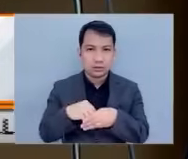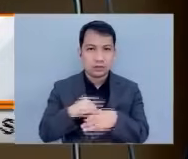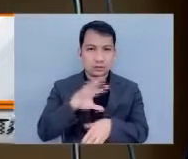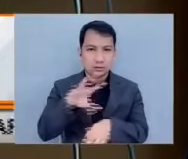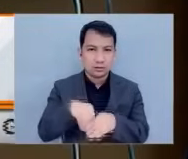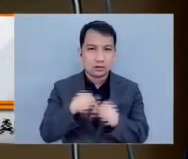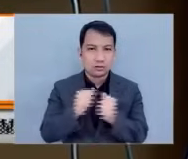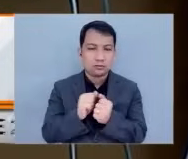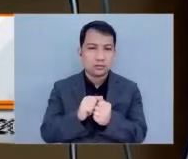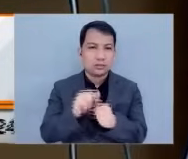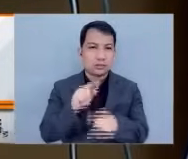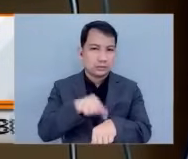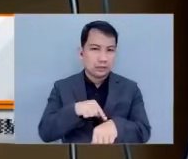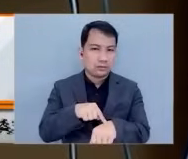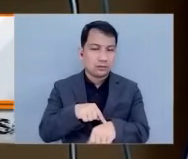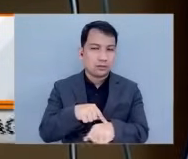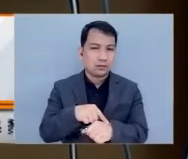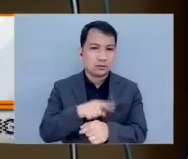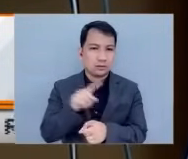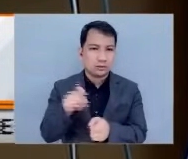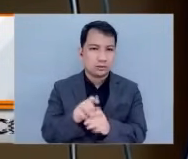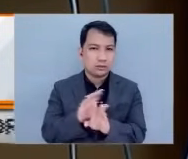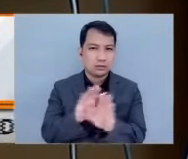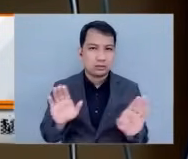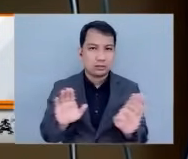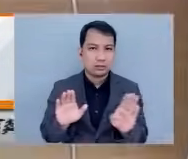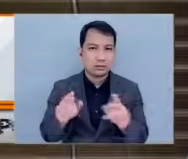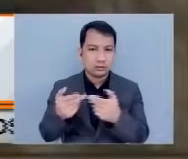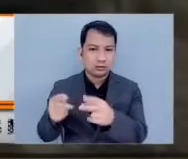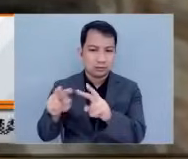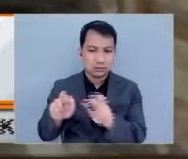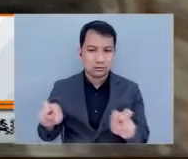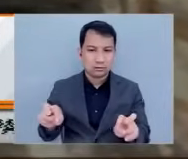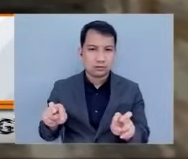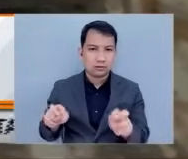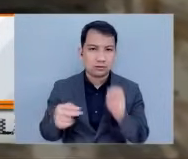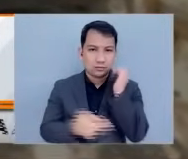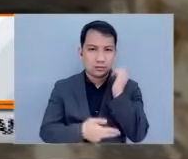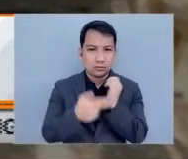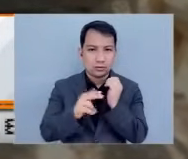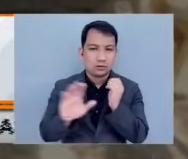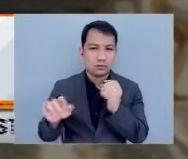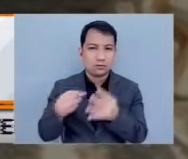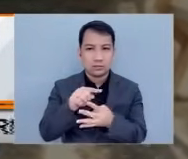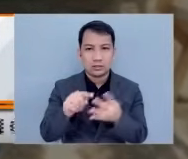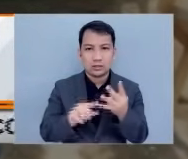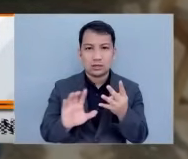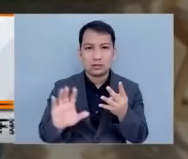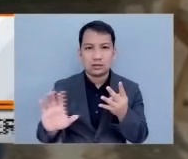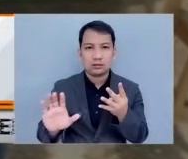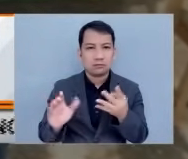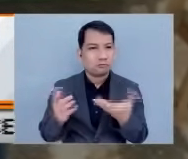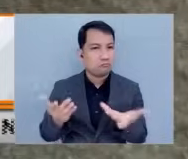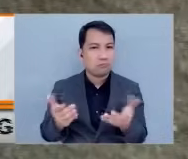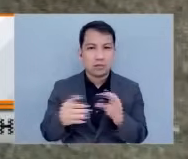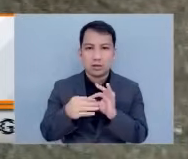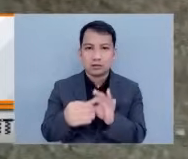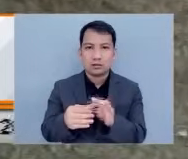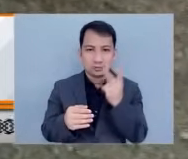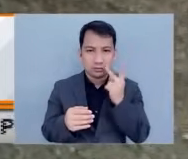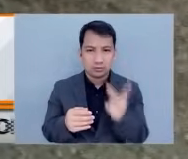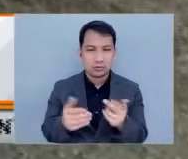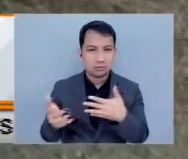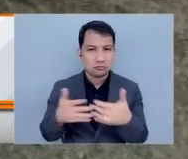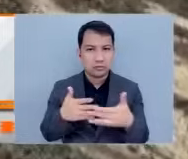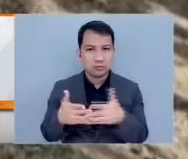Lumabas din sa pagdinig na hindi hinaluglog ng mga pulis ang hotel ng mga apat na suspek at wala silang nakitang anumang